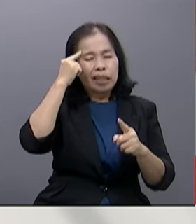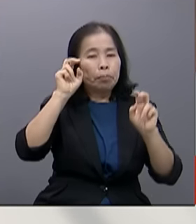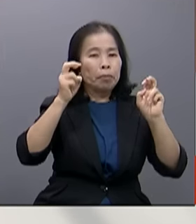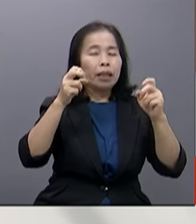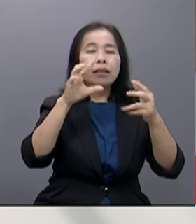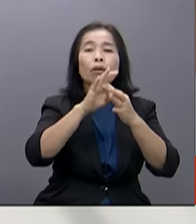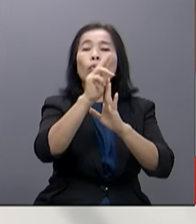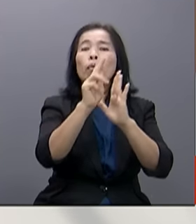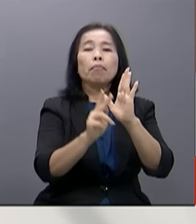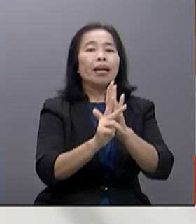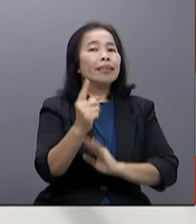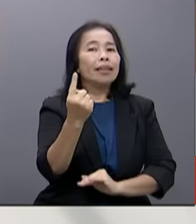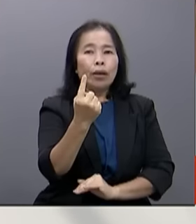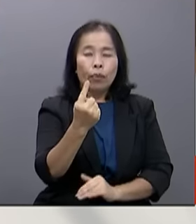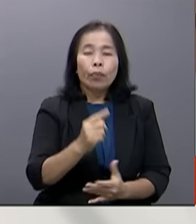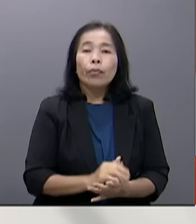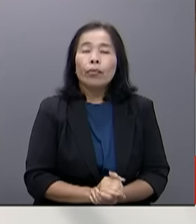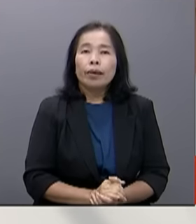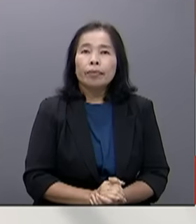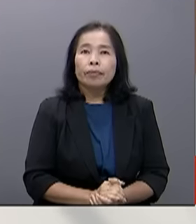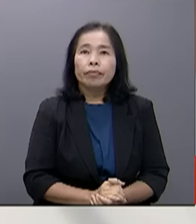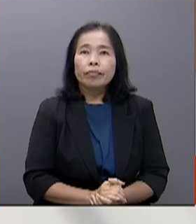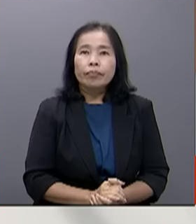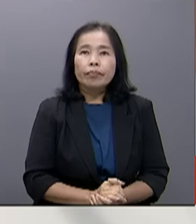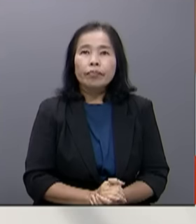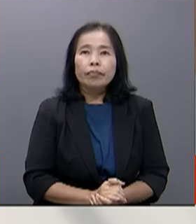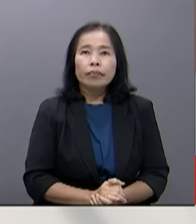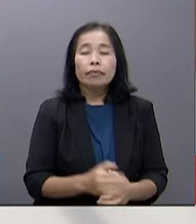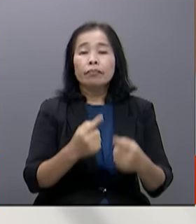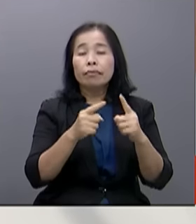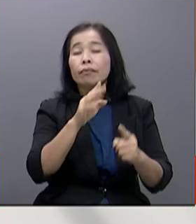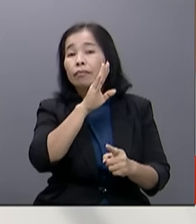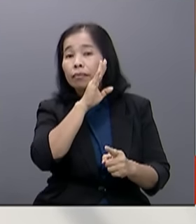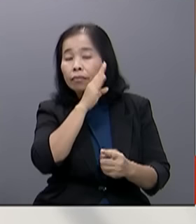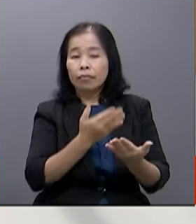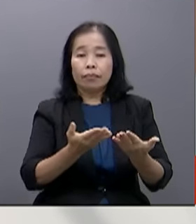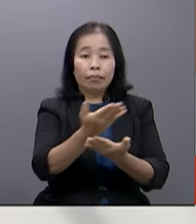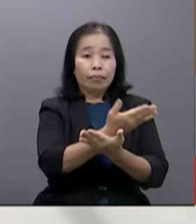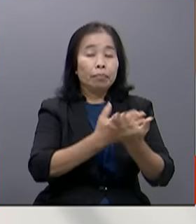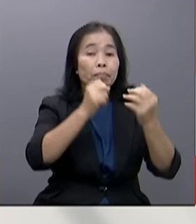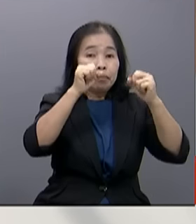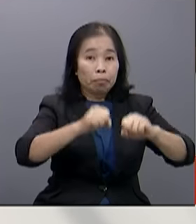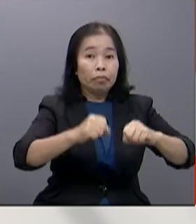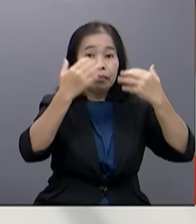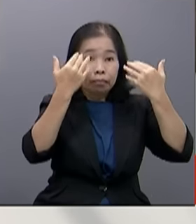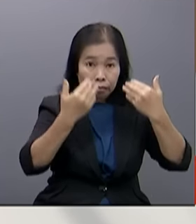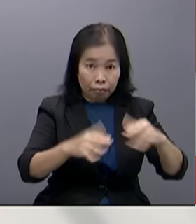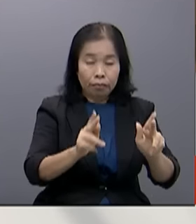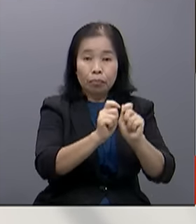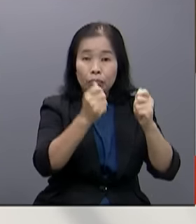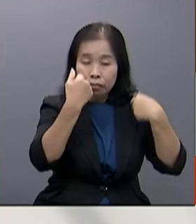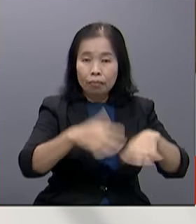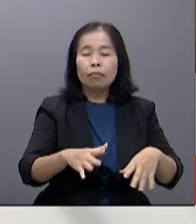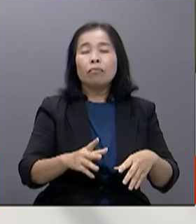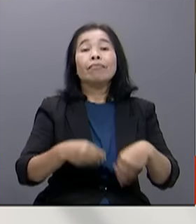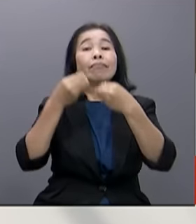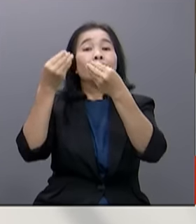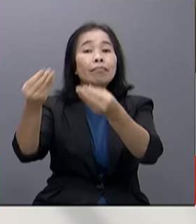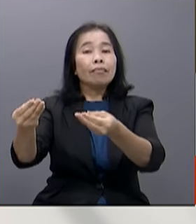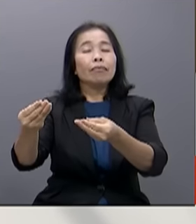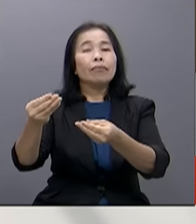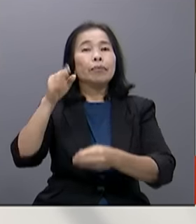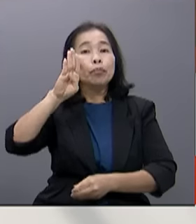ครับซึ่งถ้าหากวินิจฉัยเป็นคุณกับท่านรองสุรเชษฐ์หมายถึงว่าอุทธรณ์ฟังขึ้นเนี่ยก็จะ